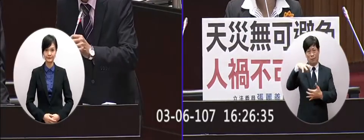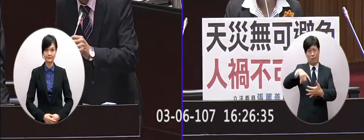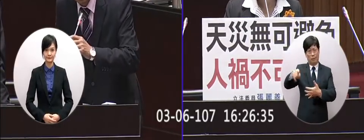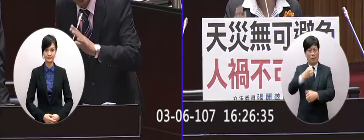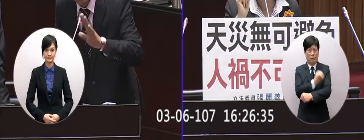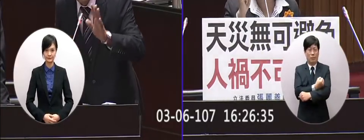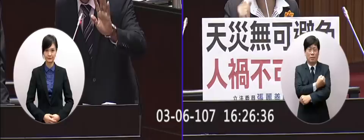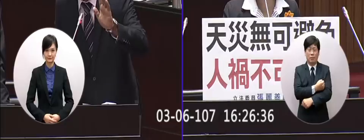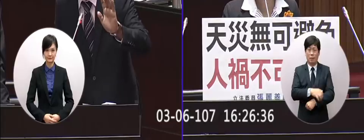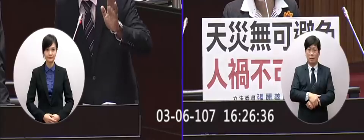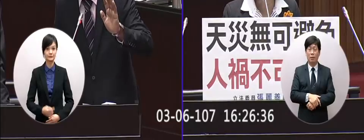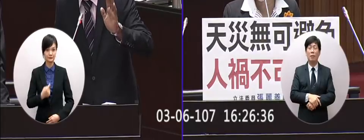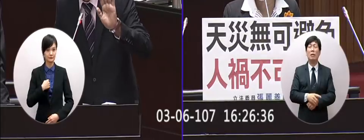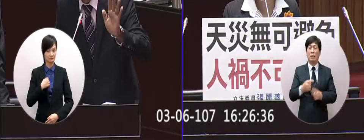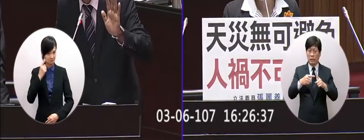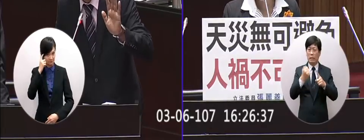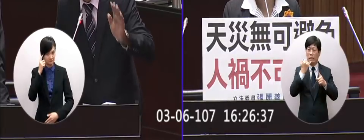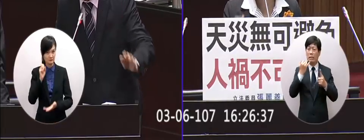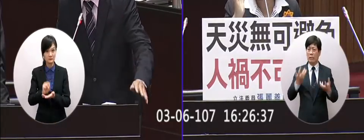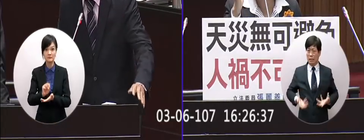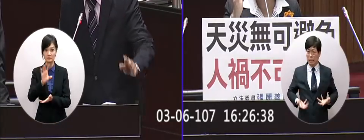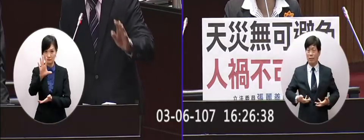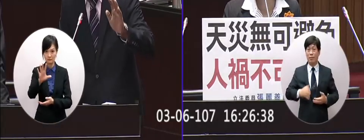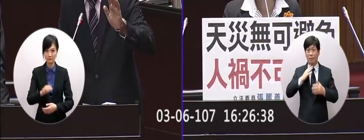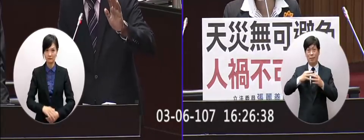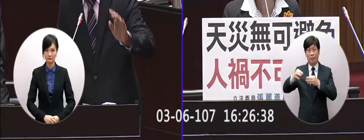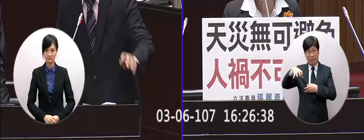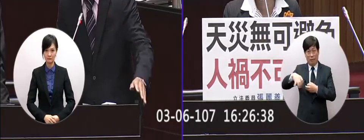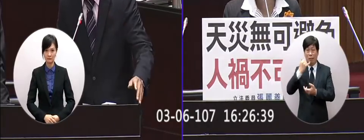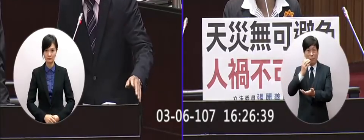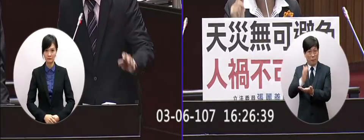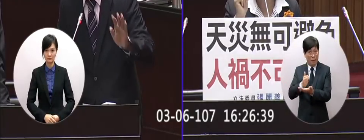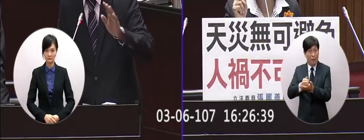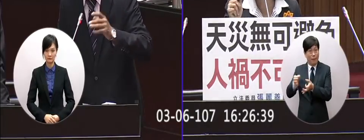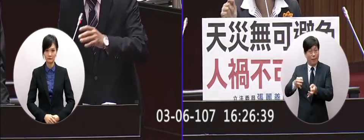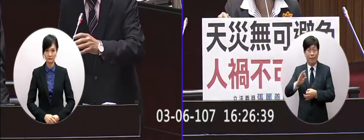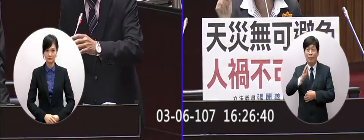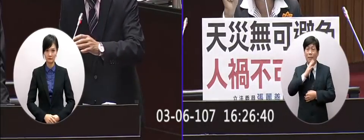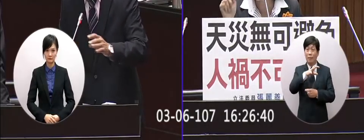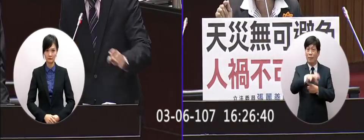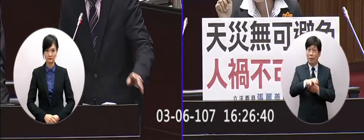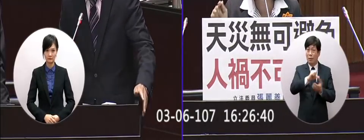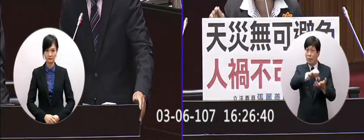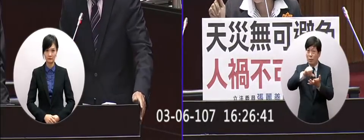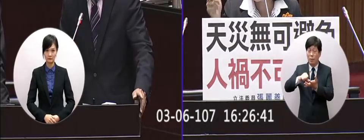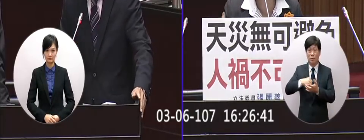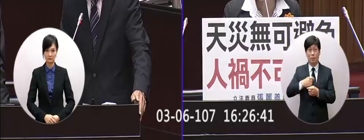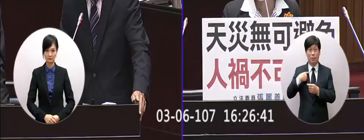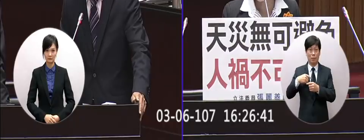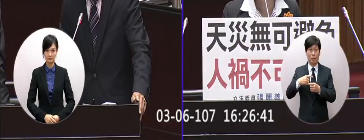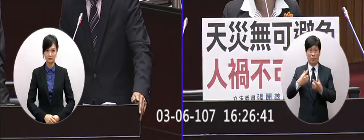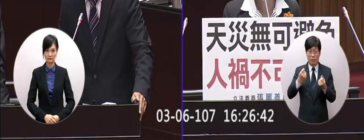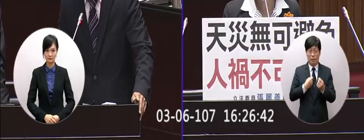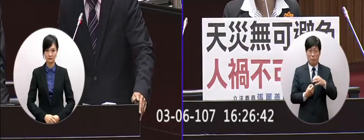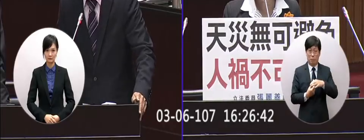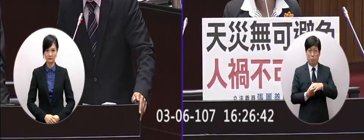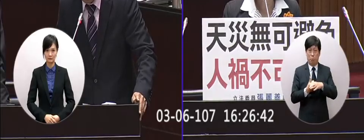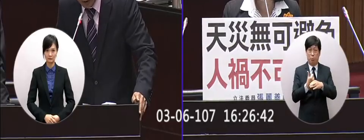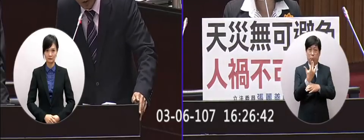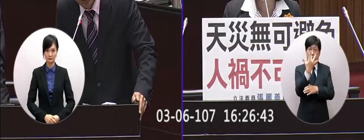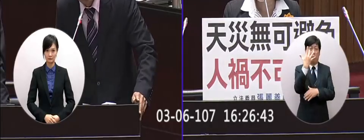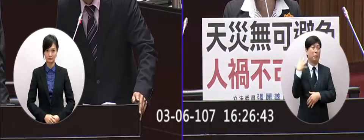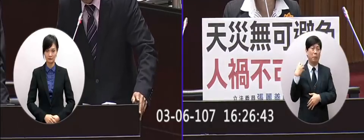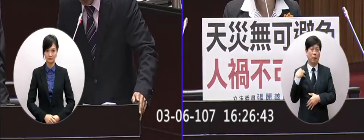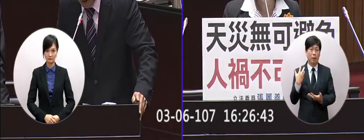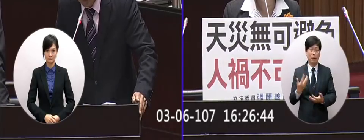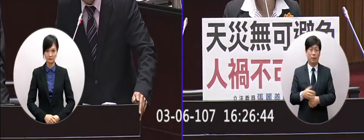苦。人会当休困啦，市场会当休市啦，但是农产品一天一天咧大啦，你